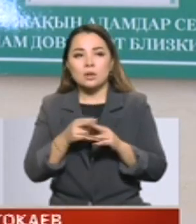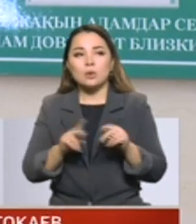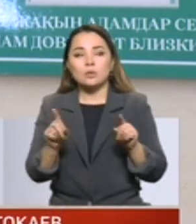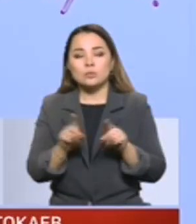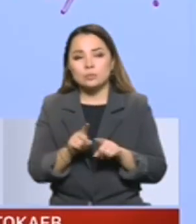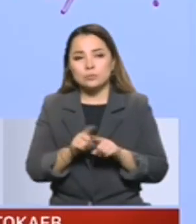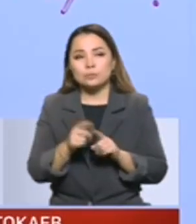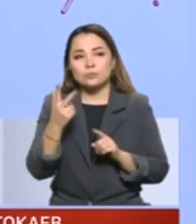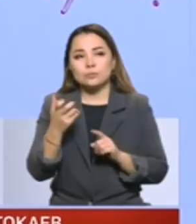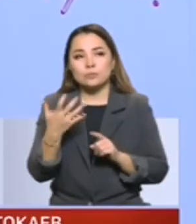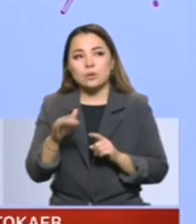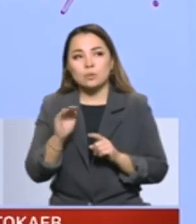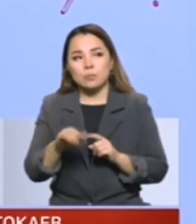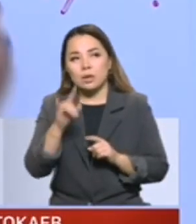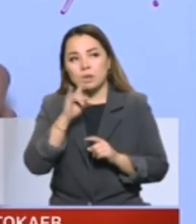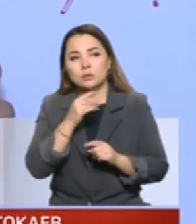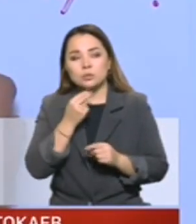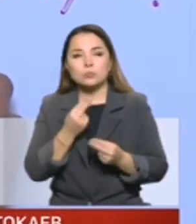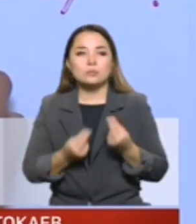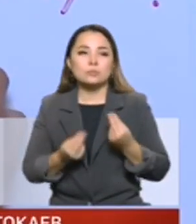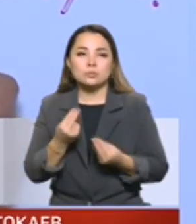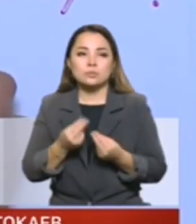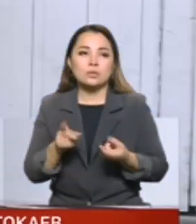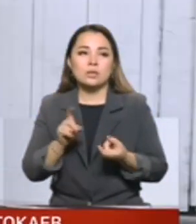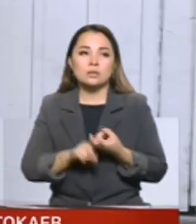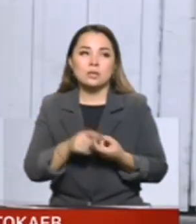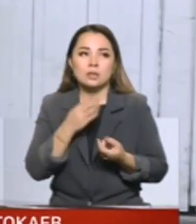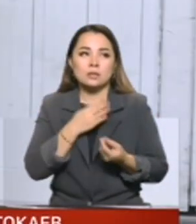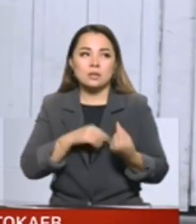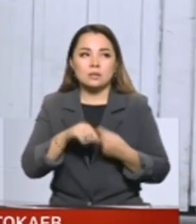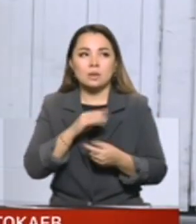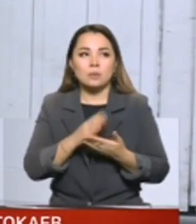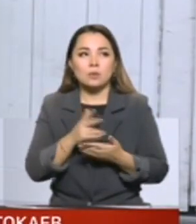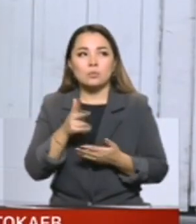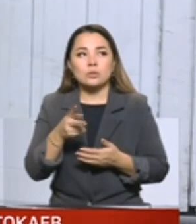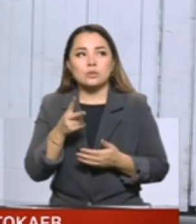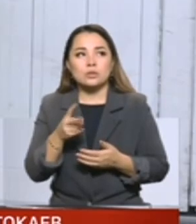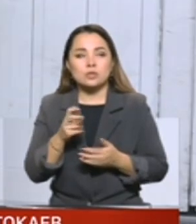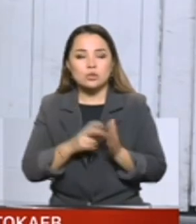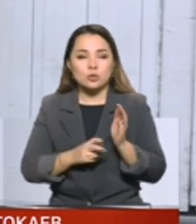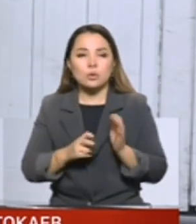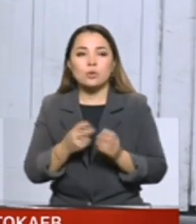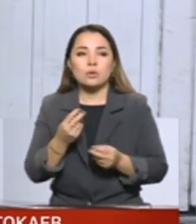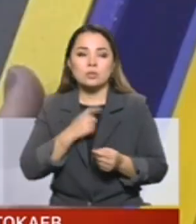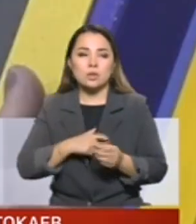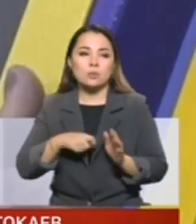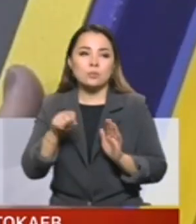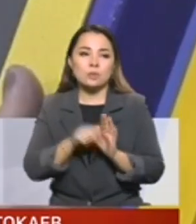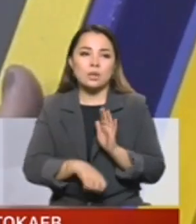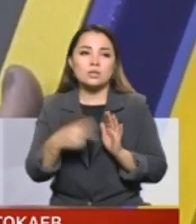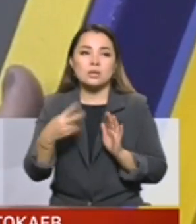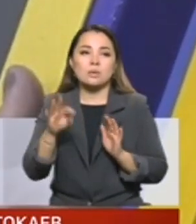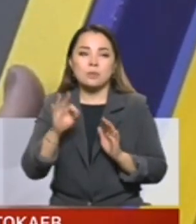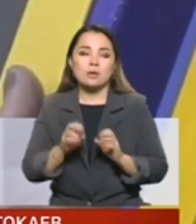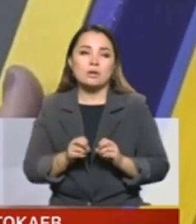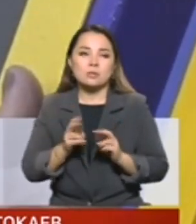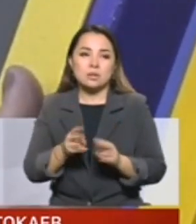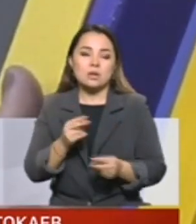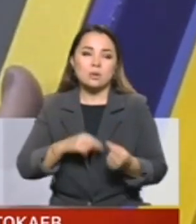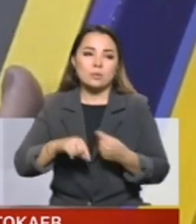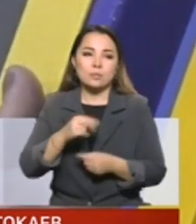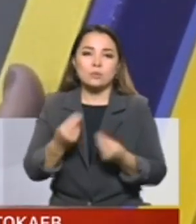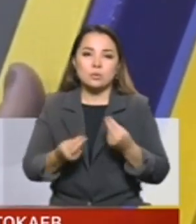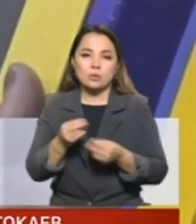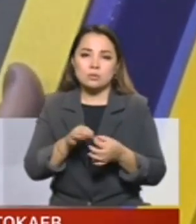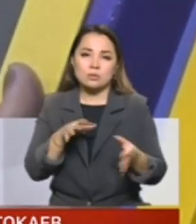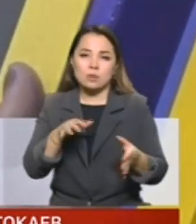қазір 350 мың қазақстандық құмар ойындарына тәуелді. Бір жыл ішінде 3700 адам суицид жасаса, солардың 20% қауіпті кеселдің құрсауынан